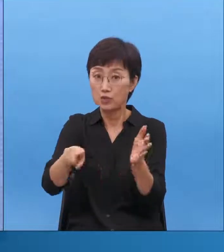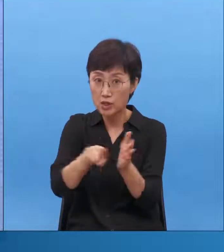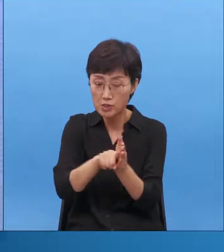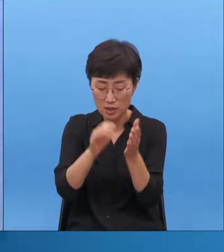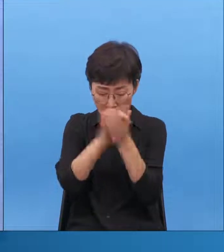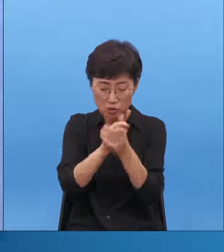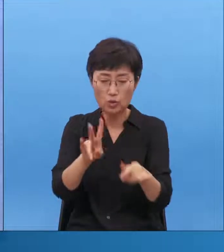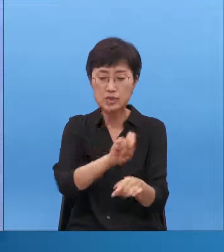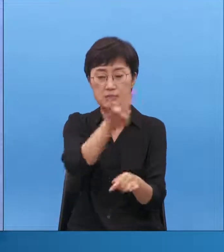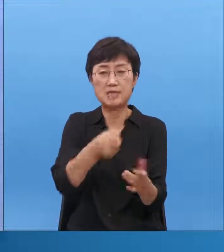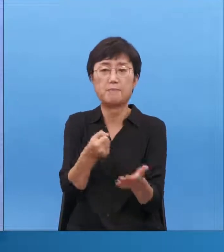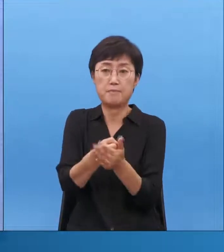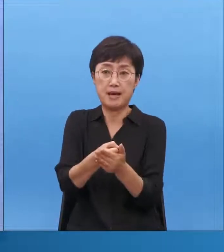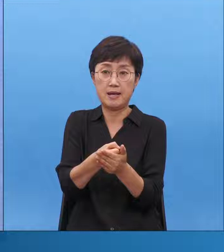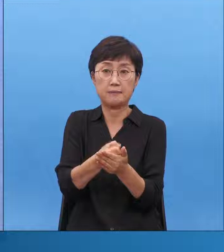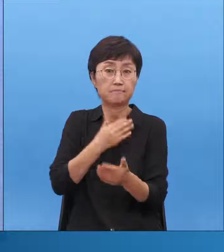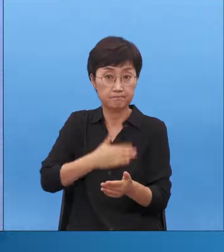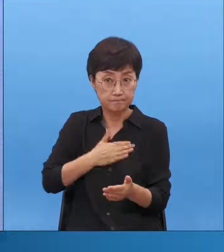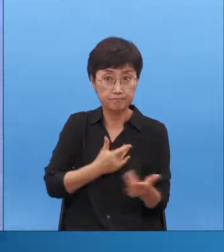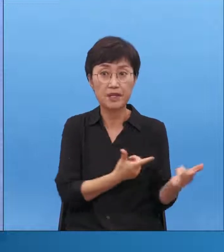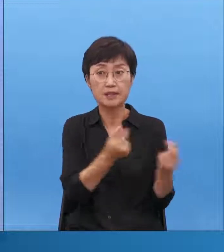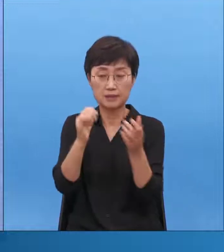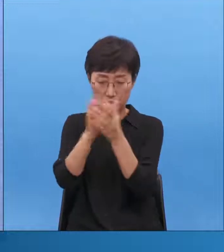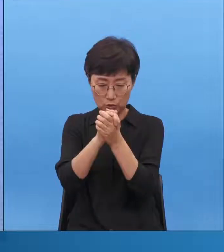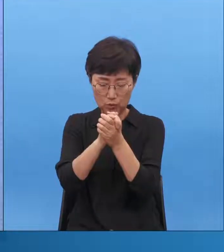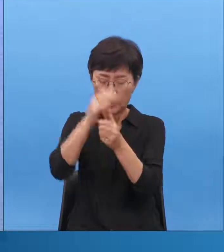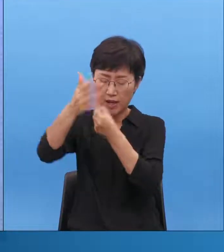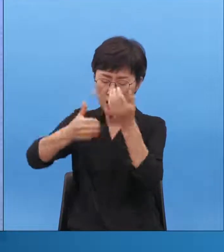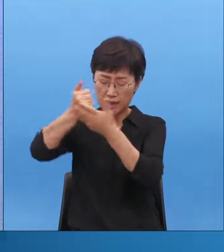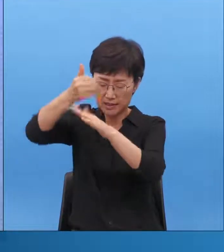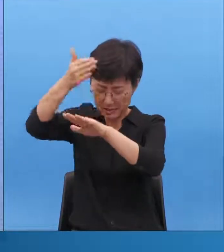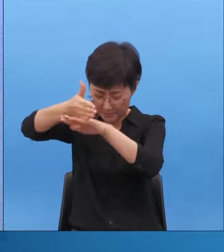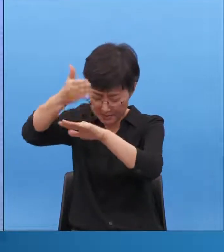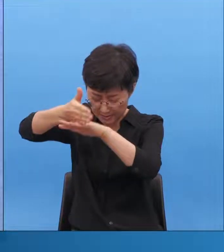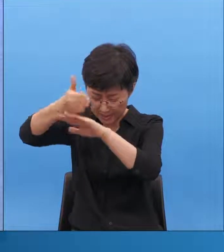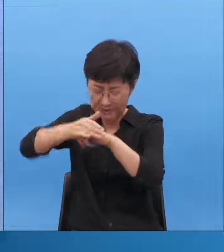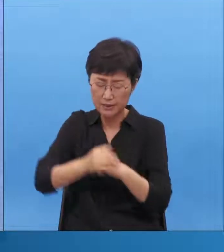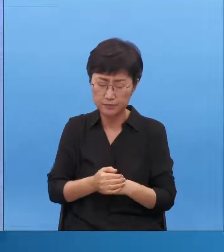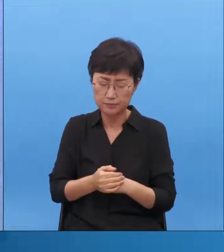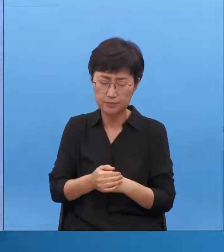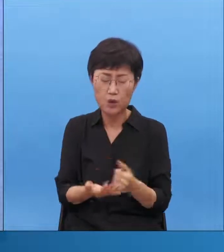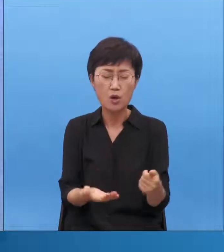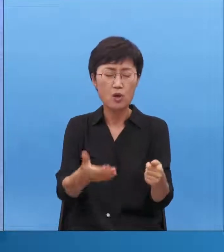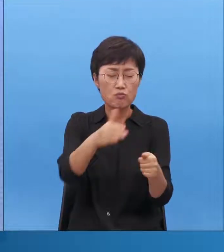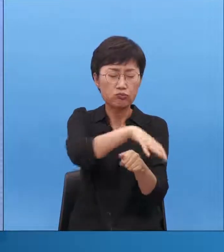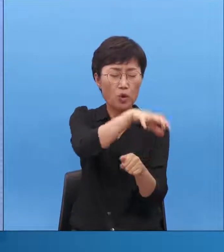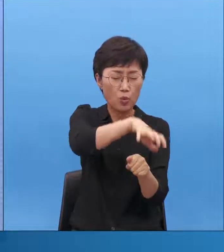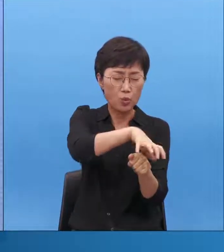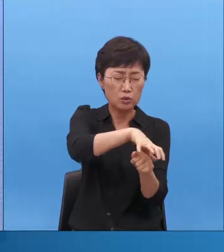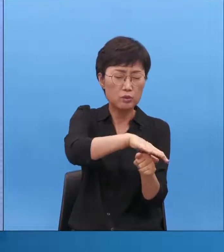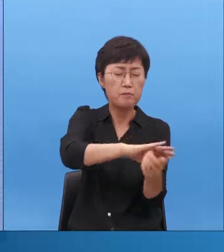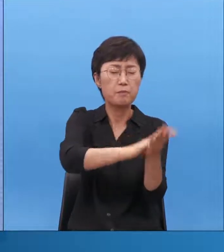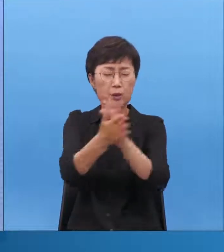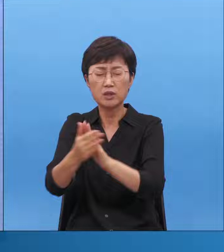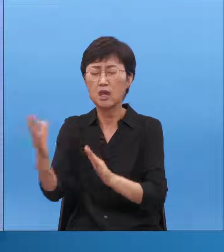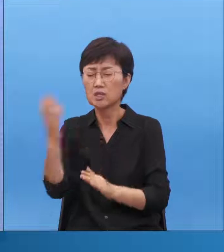Let's 기도하겠습니다. pray. 하나님께 감사드립니다. God, we give you thanks. 무덤이 성전으로 변한 것처럼 우리의 죽은 현장이